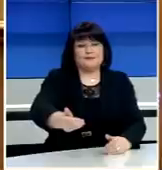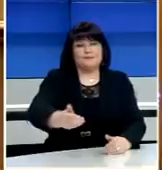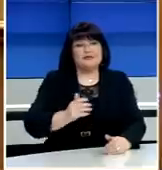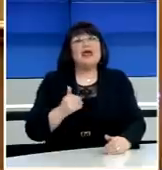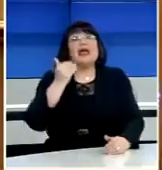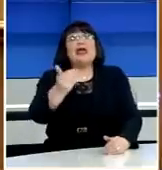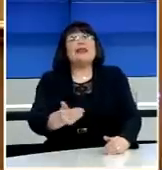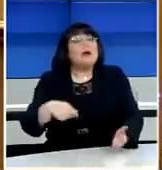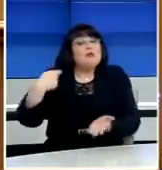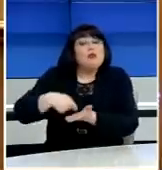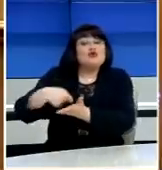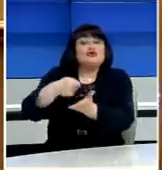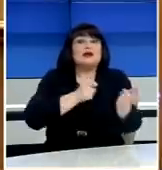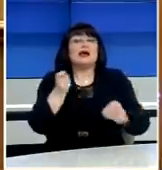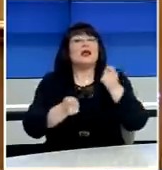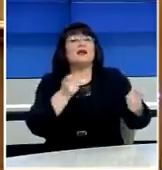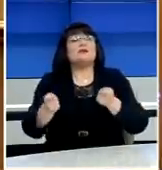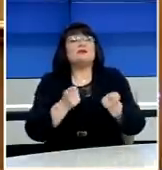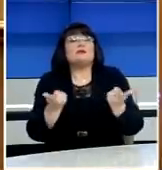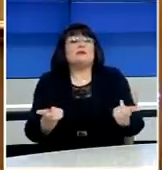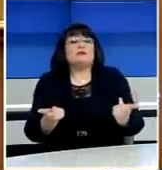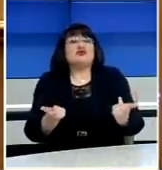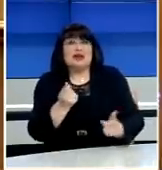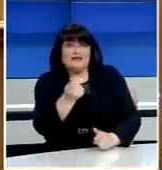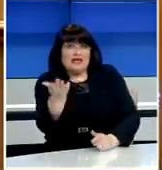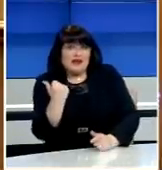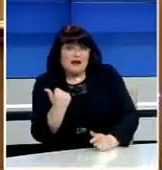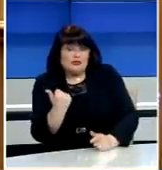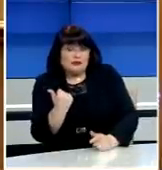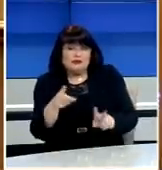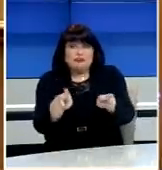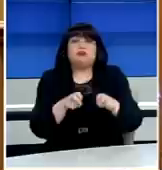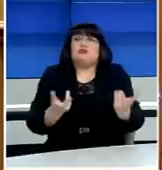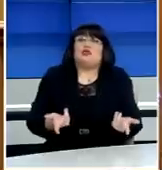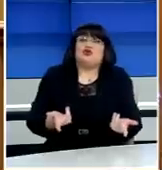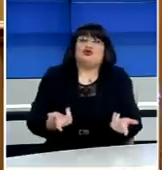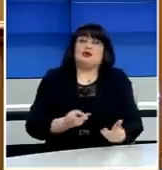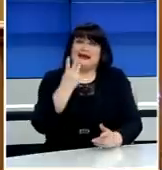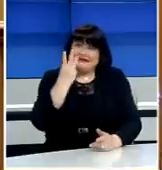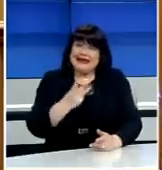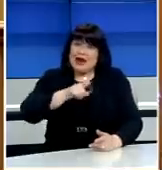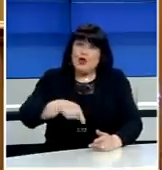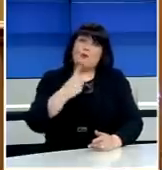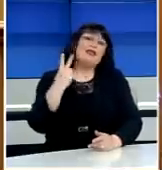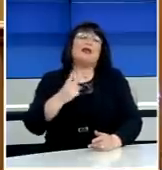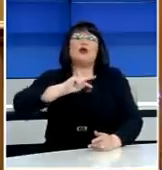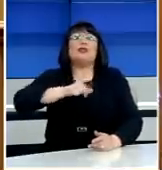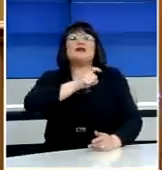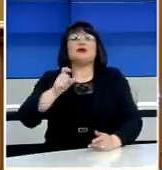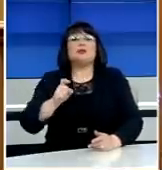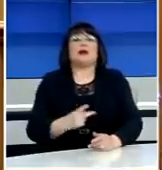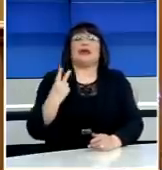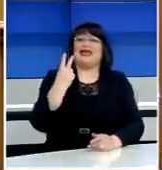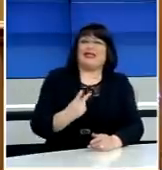πληρώσουν. Πότε και πώς άραγε. Ού καν λάβεις παρά του μη έχοντος. 3,2 δις είναι οι αναστολές πληρωμών και 2